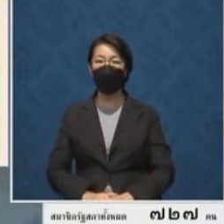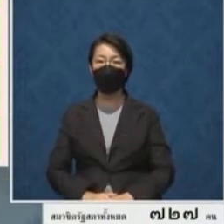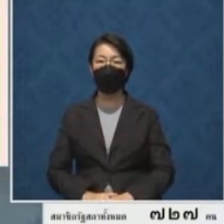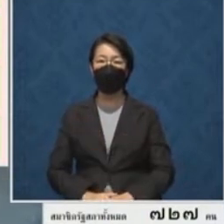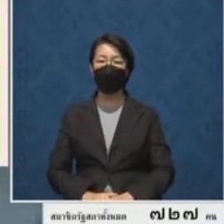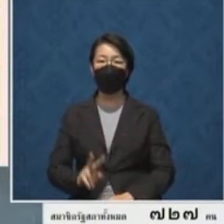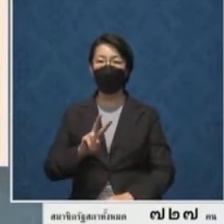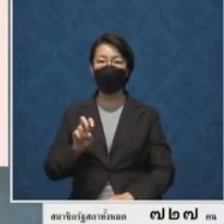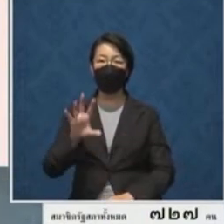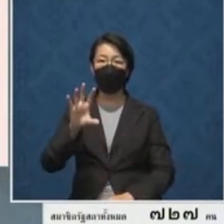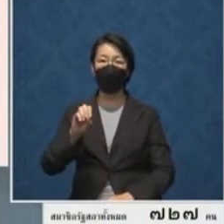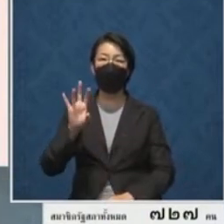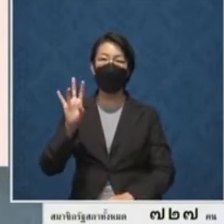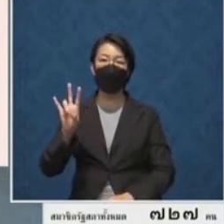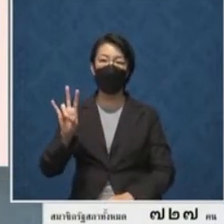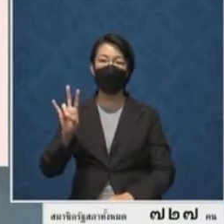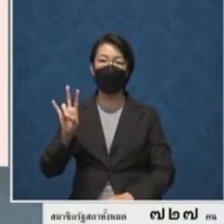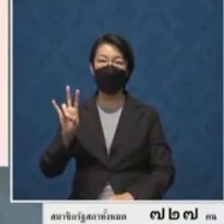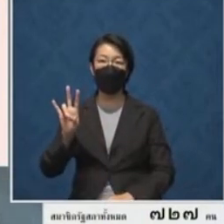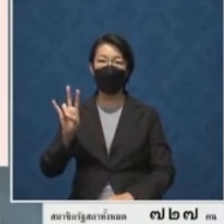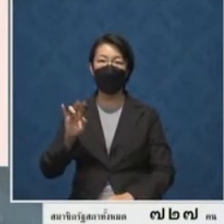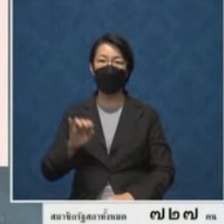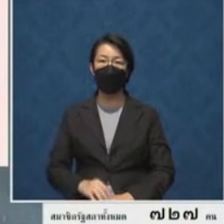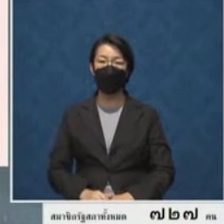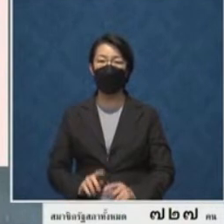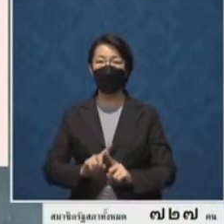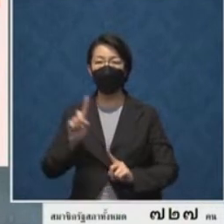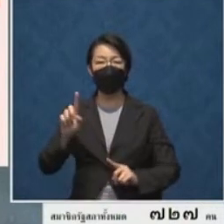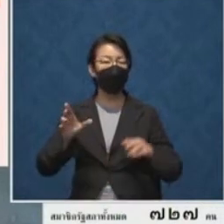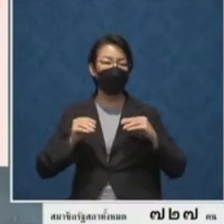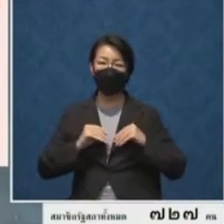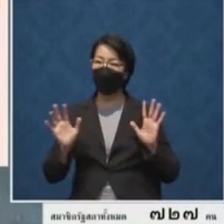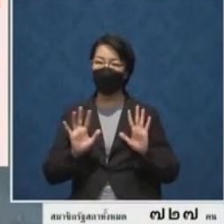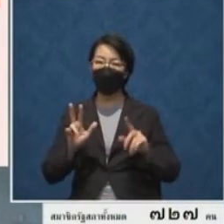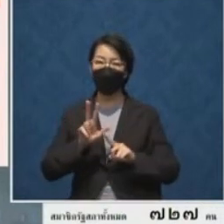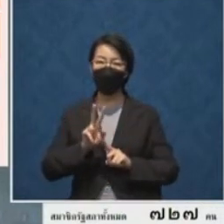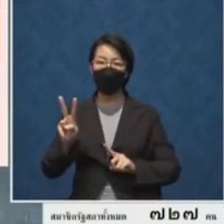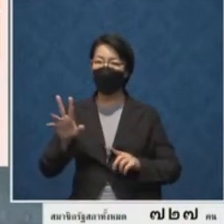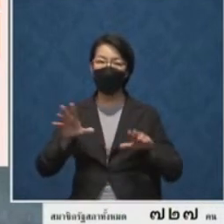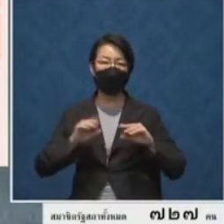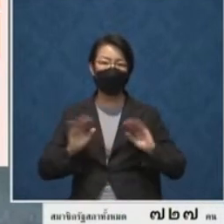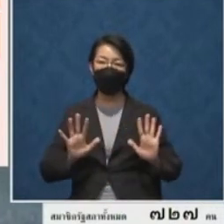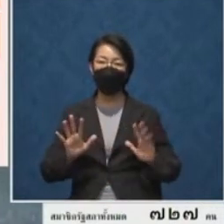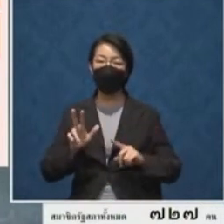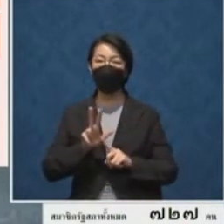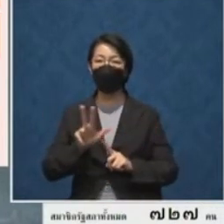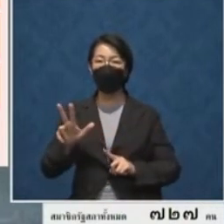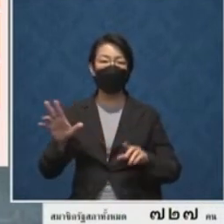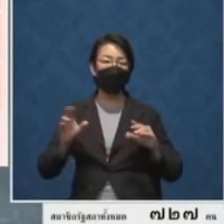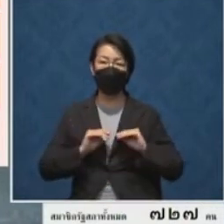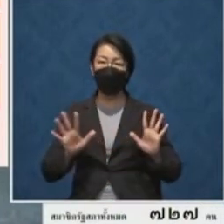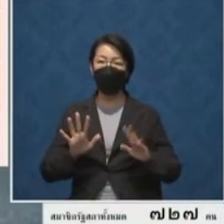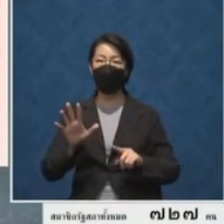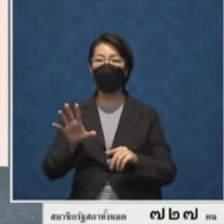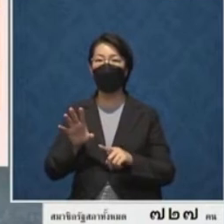นายนิโรธสุนทรเลขา 1ไม่รับหลักการ2ไม่รับหลักการ3ไม่รับหลักการ4ไม่รับหลัก